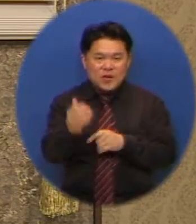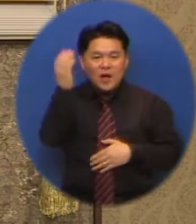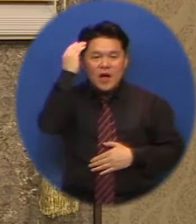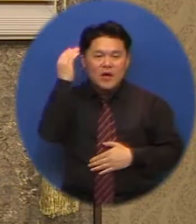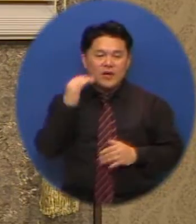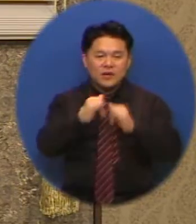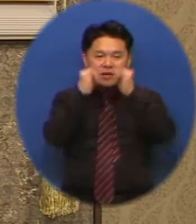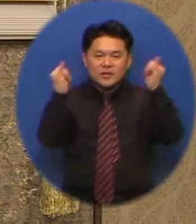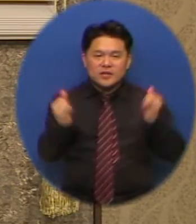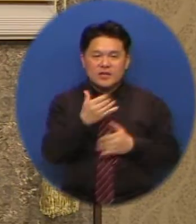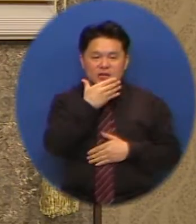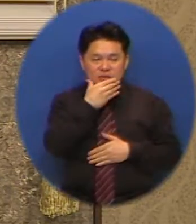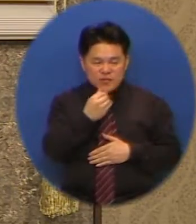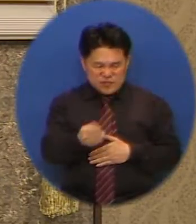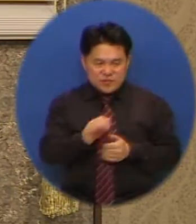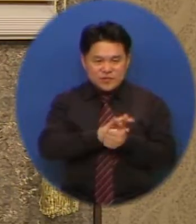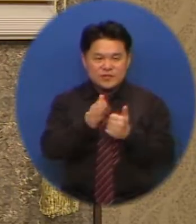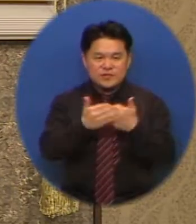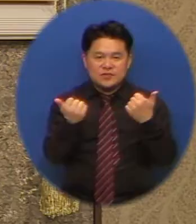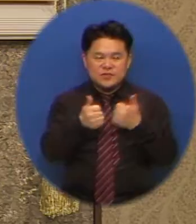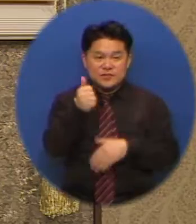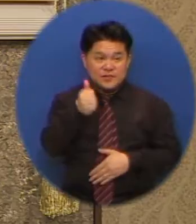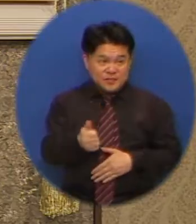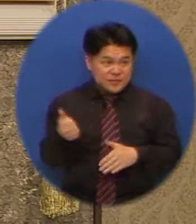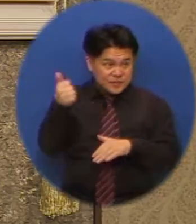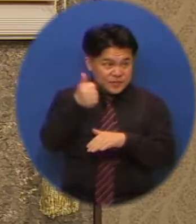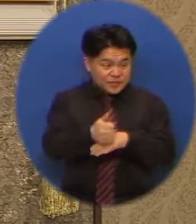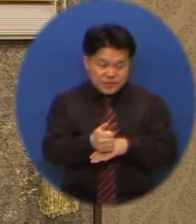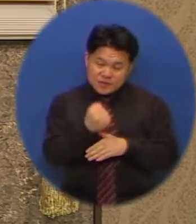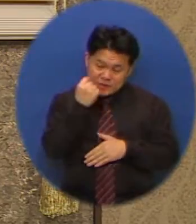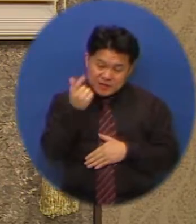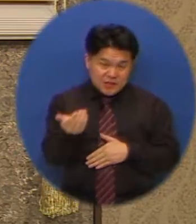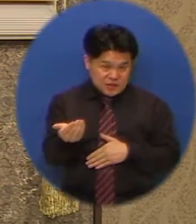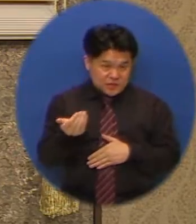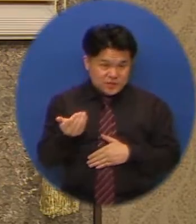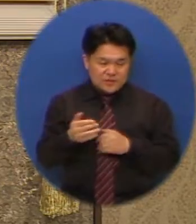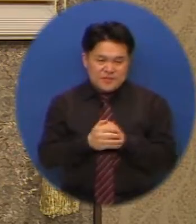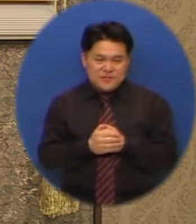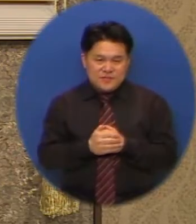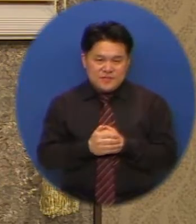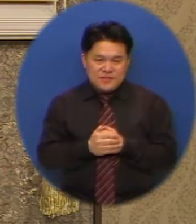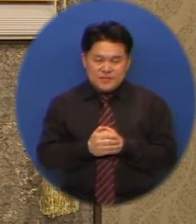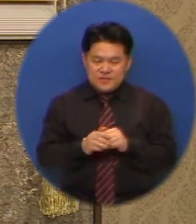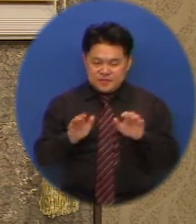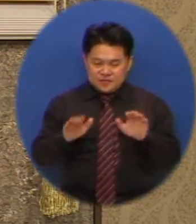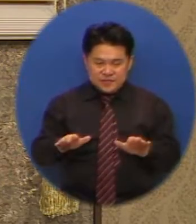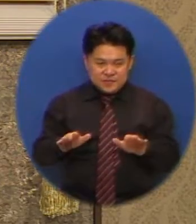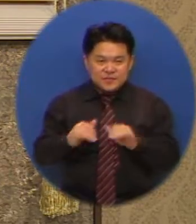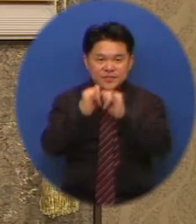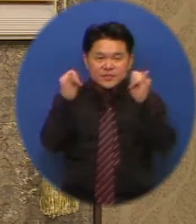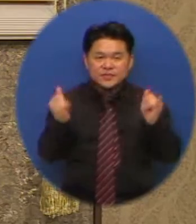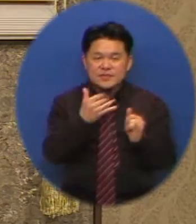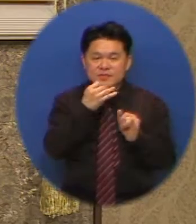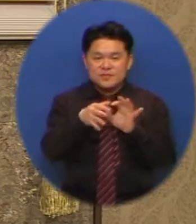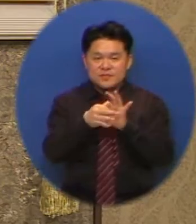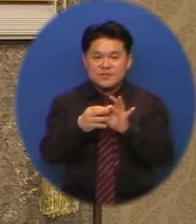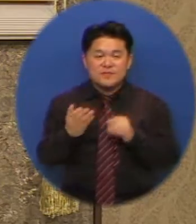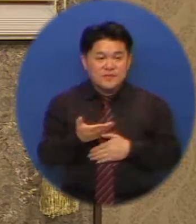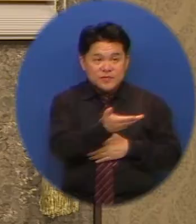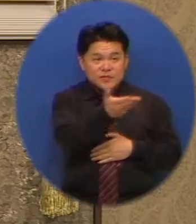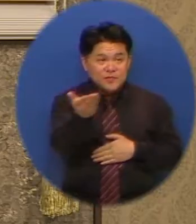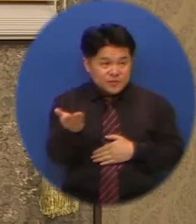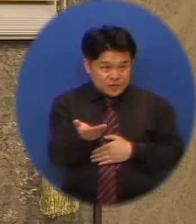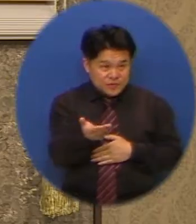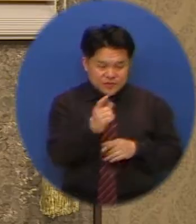한국사회복지회장으로 취임한 지 한 달이 좀 지났습니다. 그래서 민간 사회복지계가 여러분한테 보다